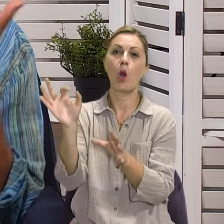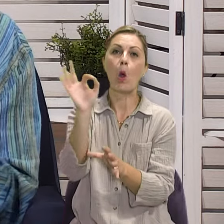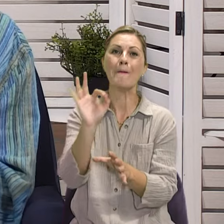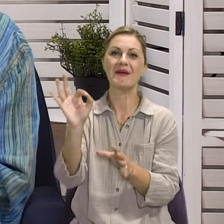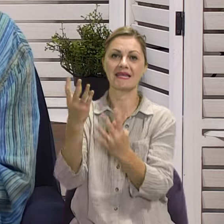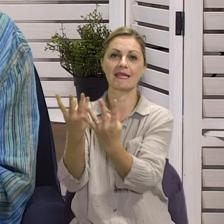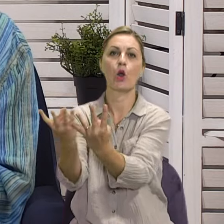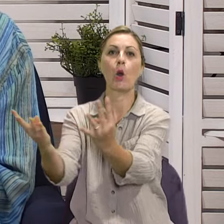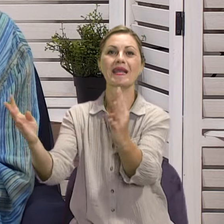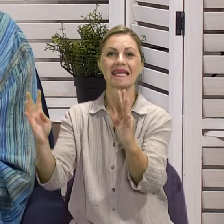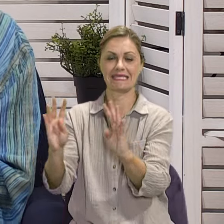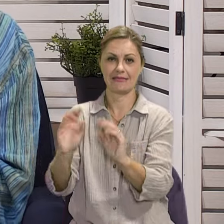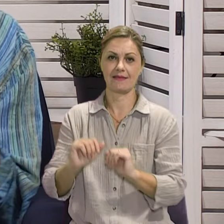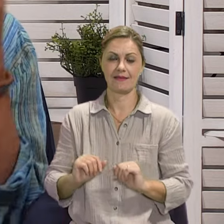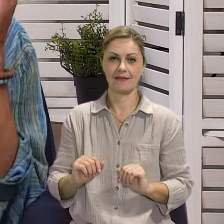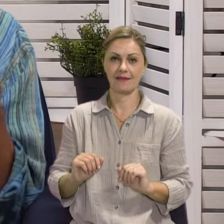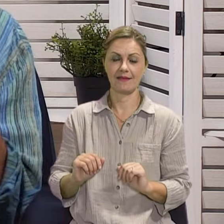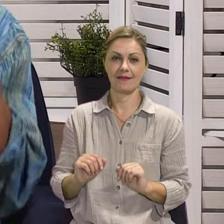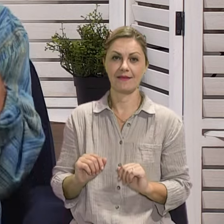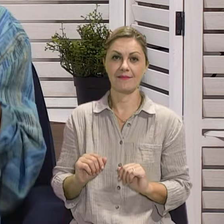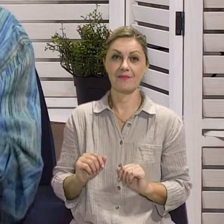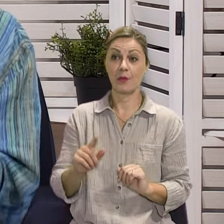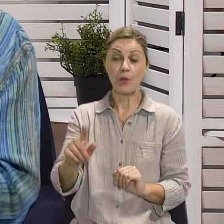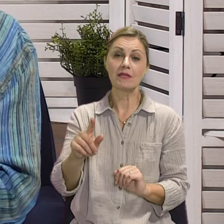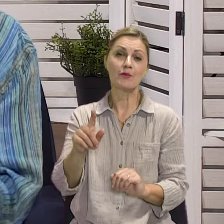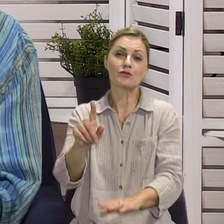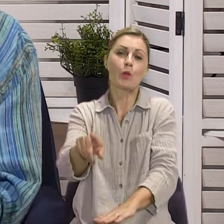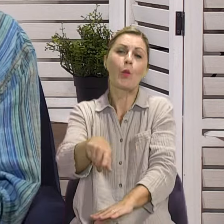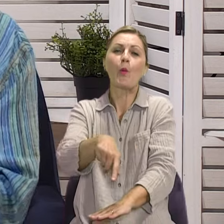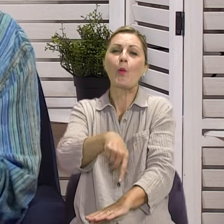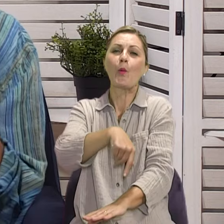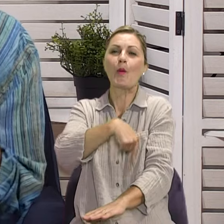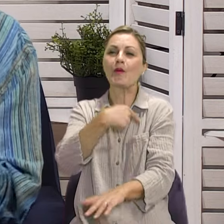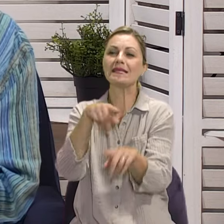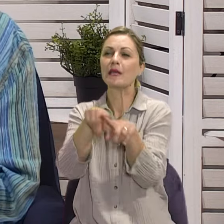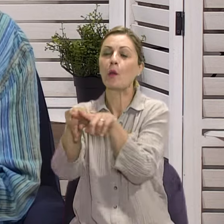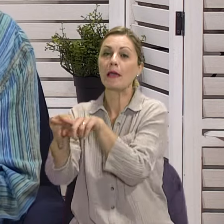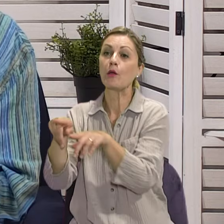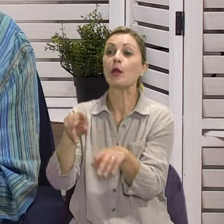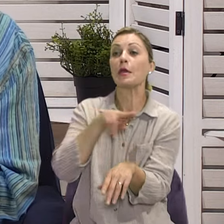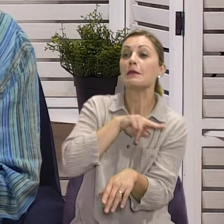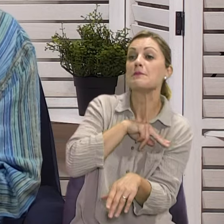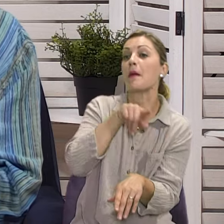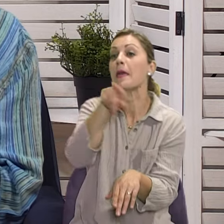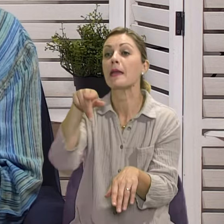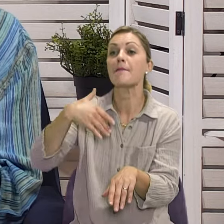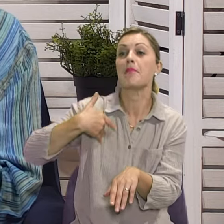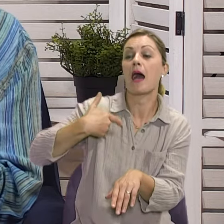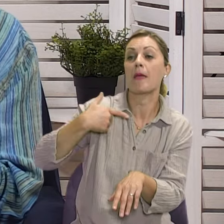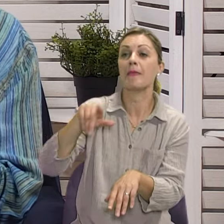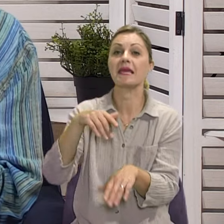orkestra HNK Split, ali i moji dugogodišnji kolege, ima i mladih.